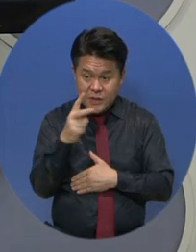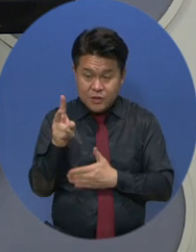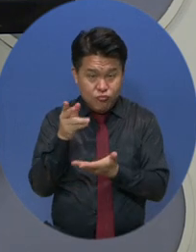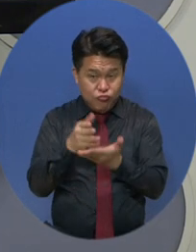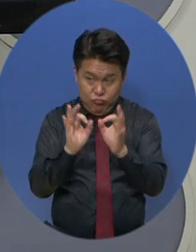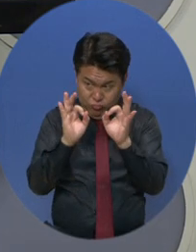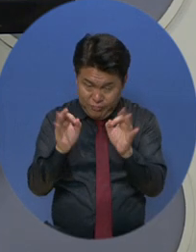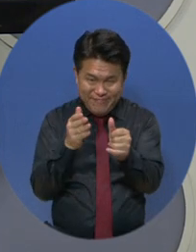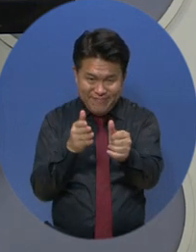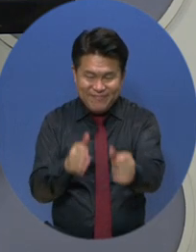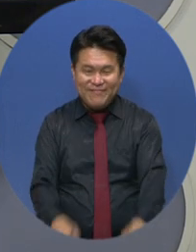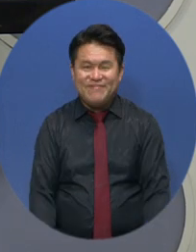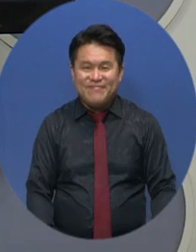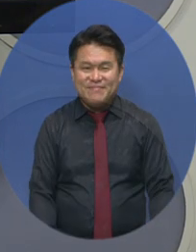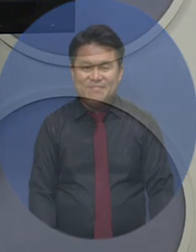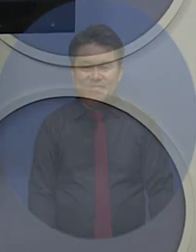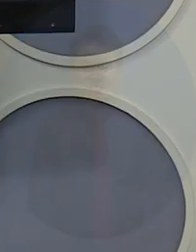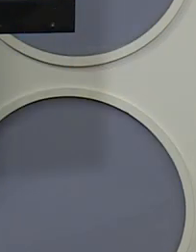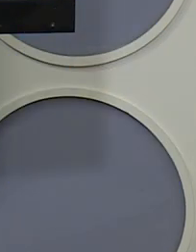있습니다